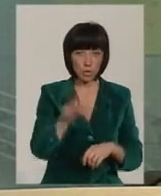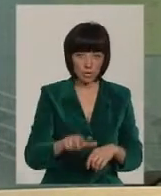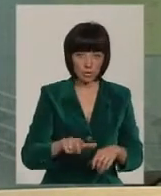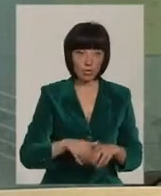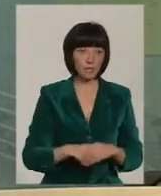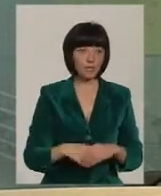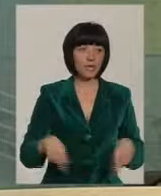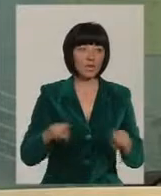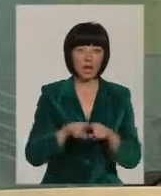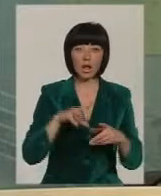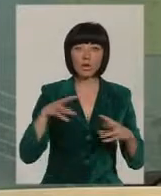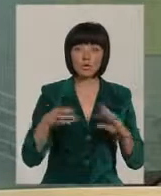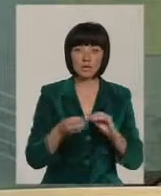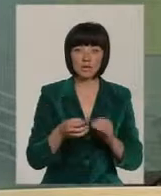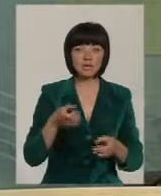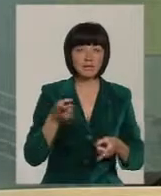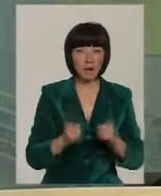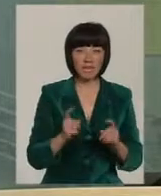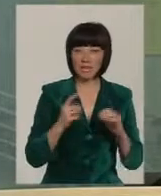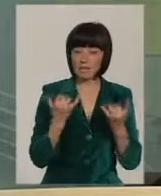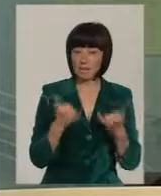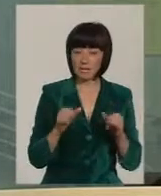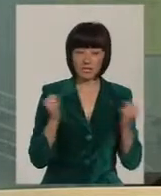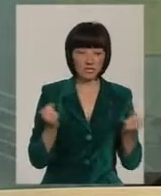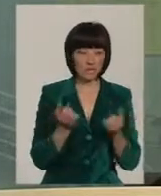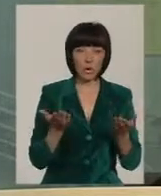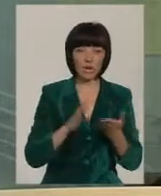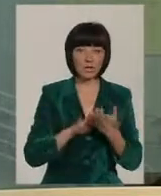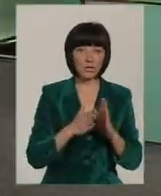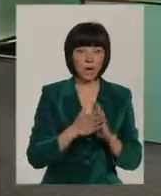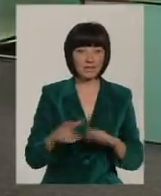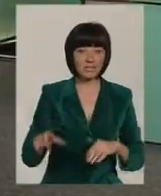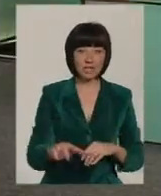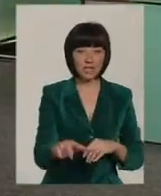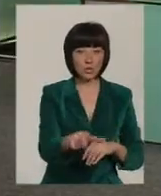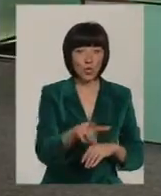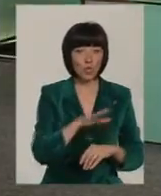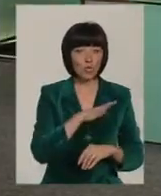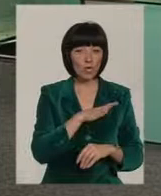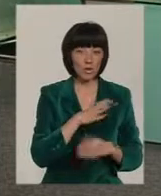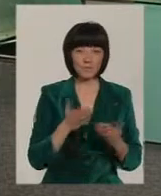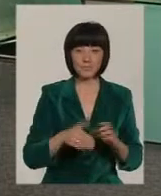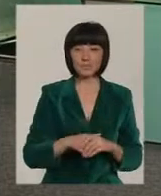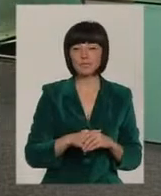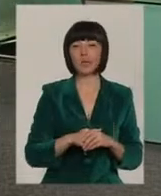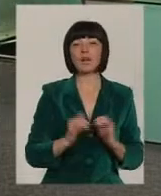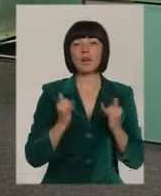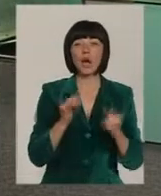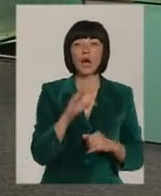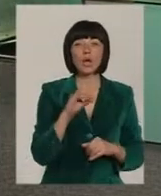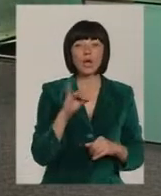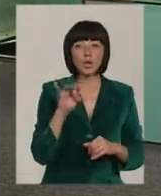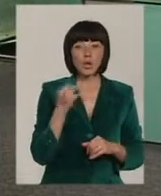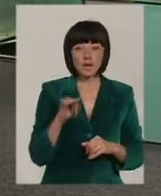людиною. Ось такі результати. Ну, справді дивно, тому що взимку ми бачили, яка картина була із річкою. Пане Юрій, скажіть, будь ласка,